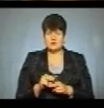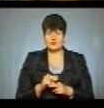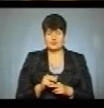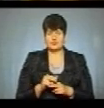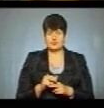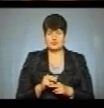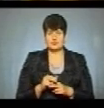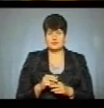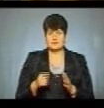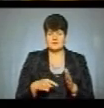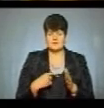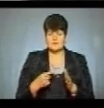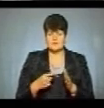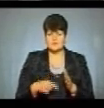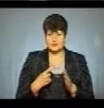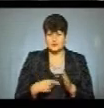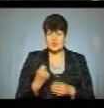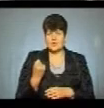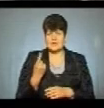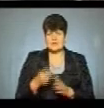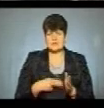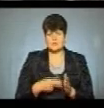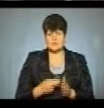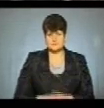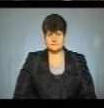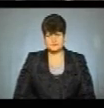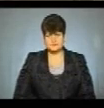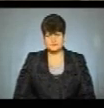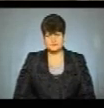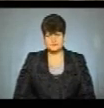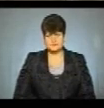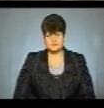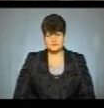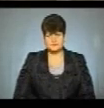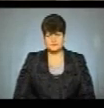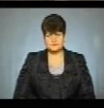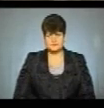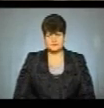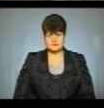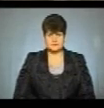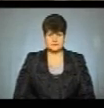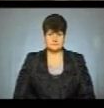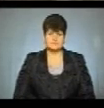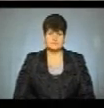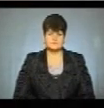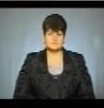11 дизельних потягів. Ірина Терлюк, Василь Панчук. Новини на Суспільному. Тернопіль.